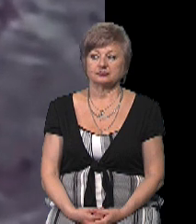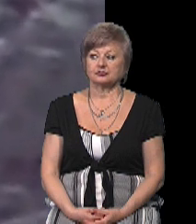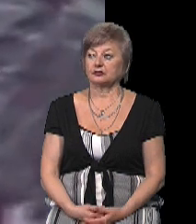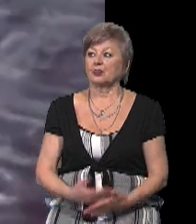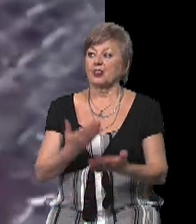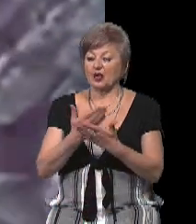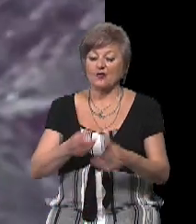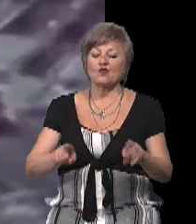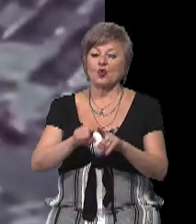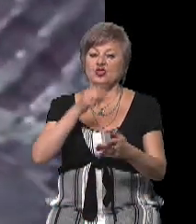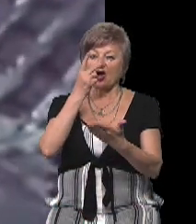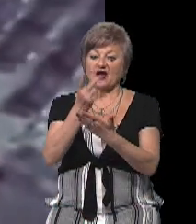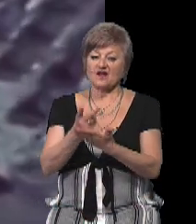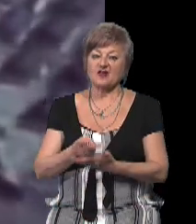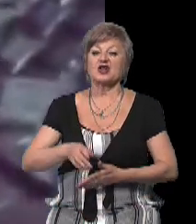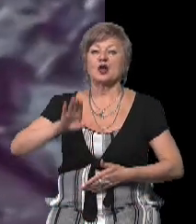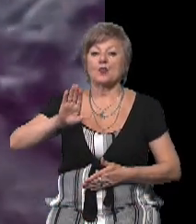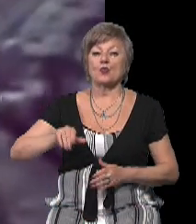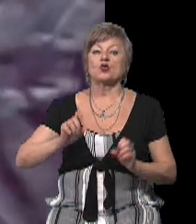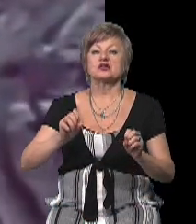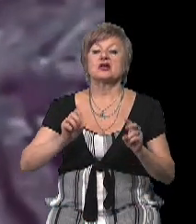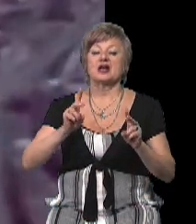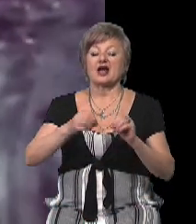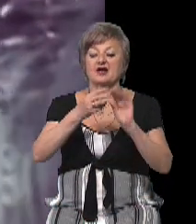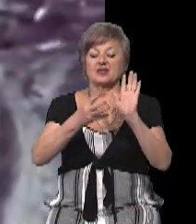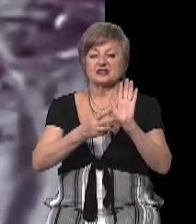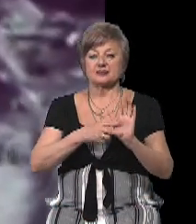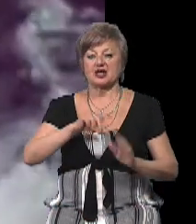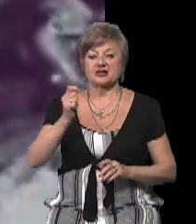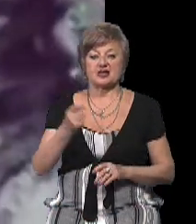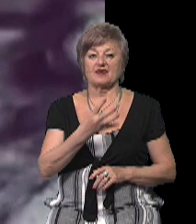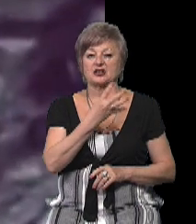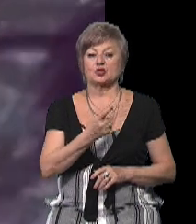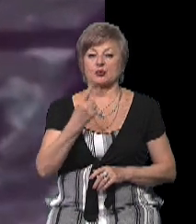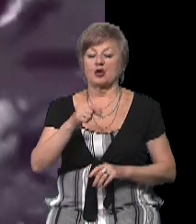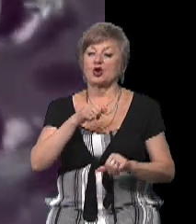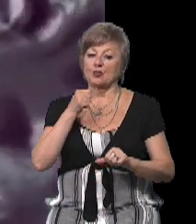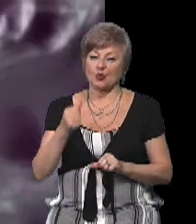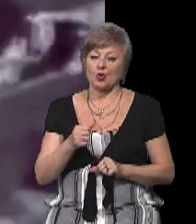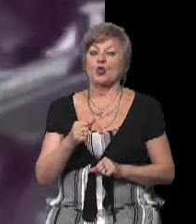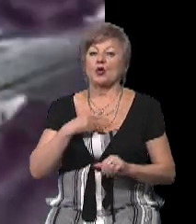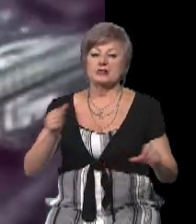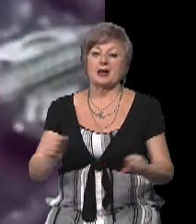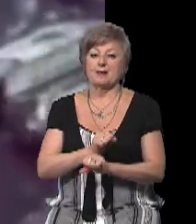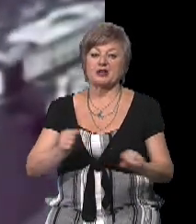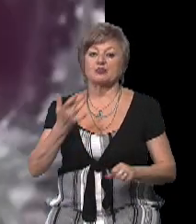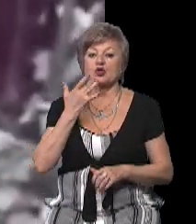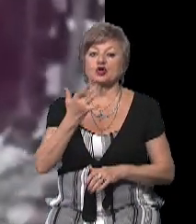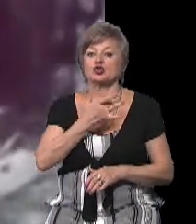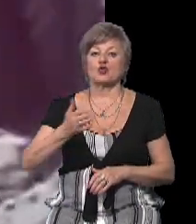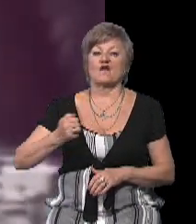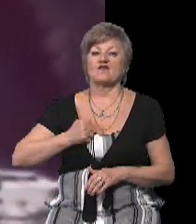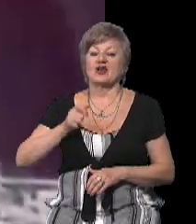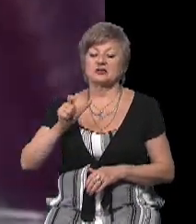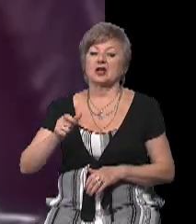Ось такий вигляд мала гребля після того, як 18 серпня 1941 року її підірвали радянські війська. Це